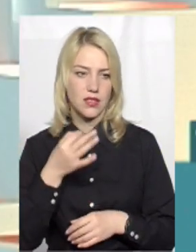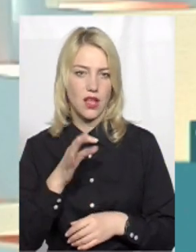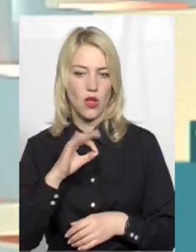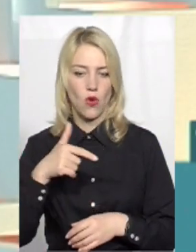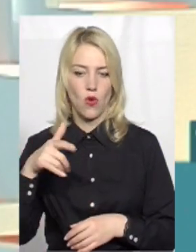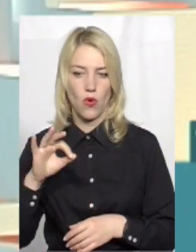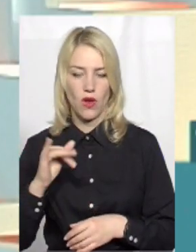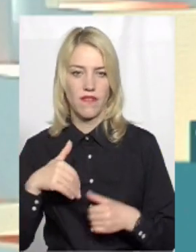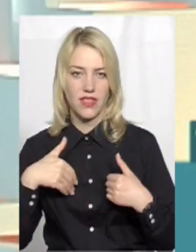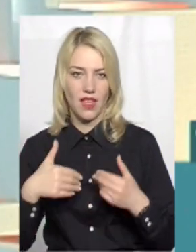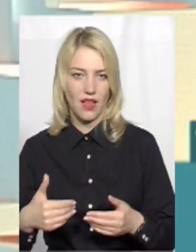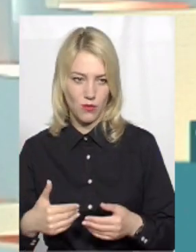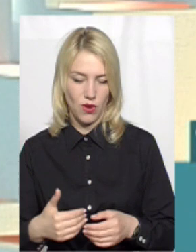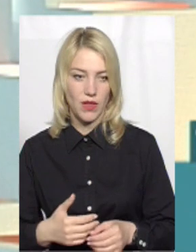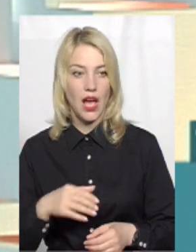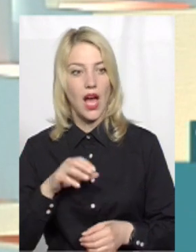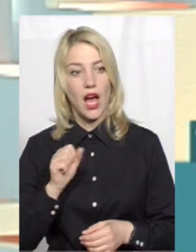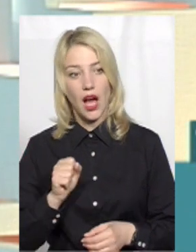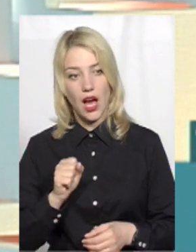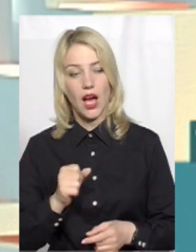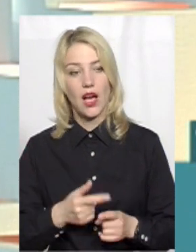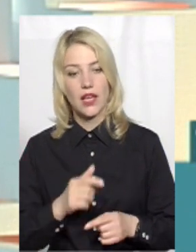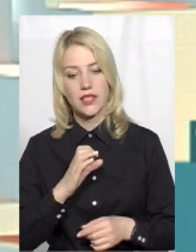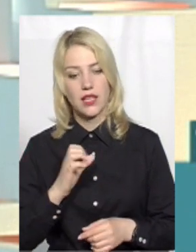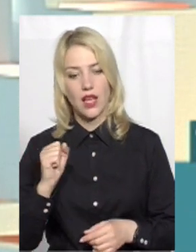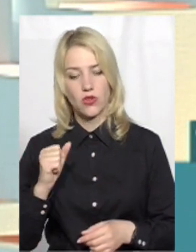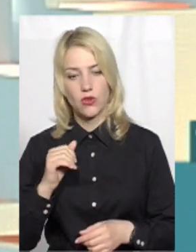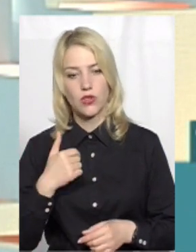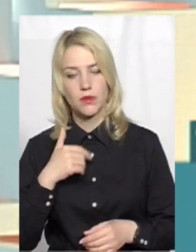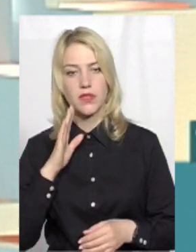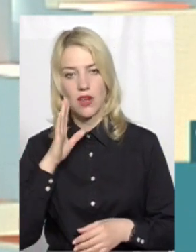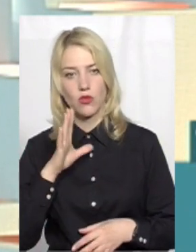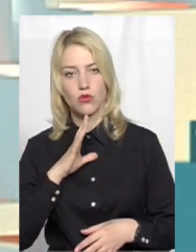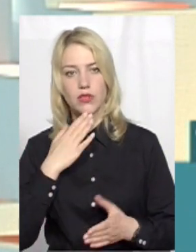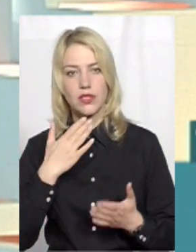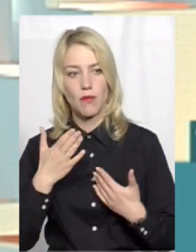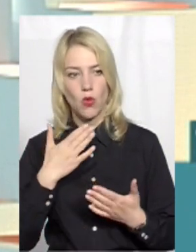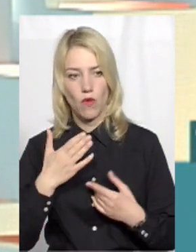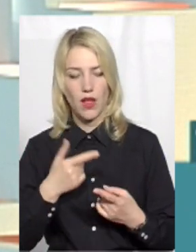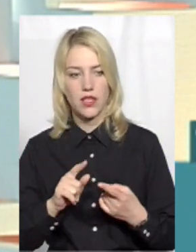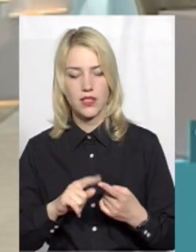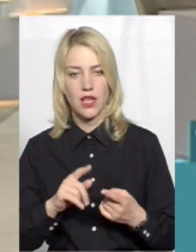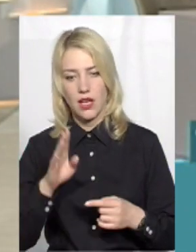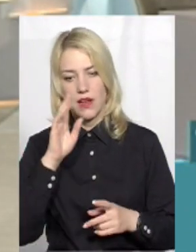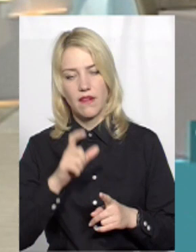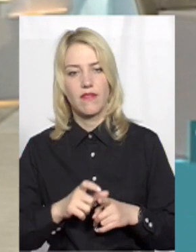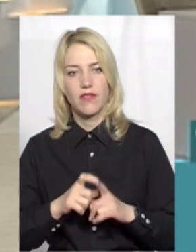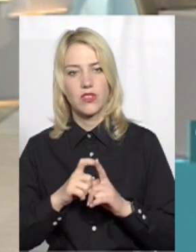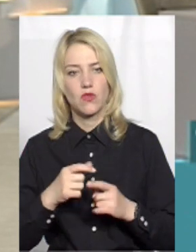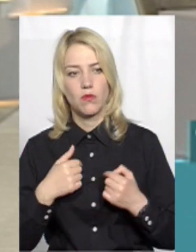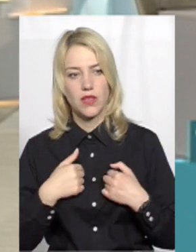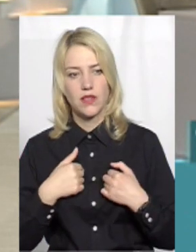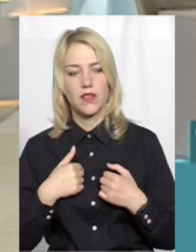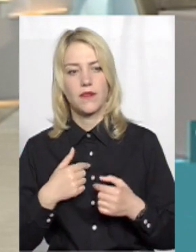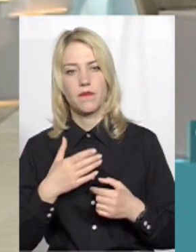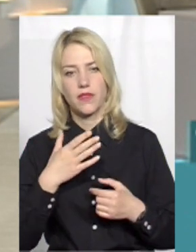«Ого» і «Вітаємо». А, власне, з Андрієм Анатолійовичем ми зранку спілкувалися, він висловив мені дуже